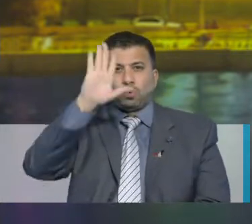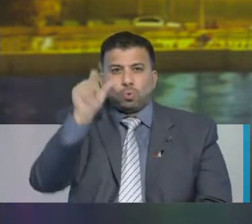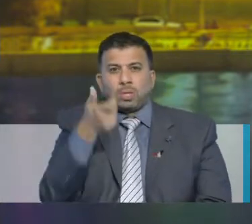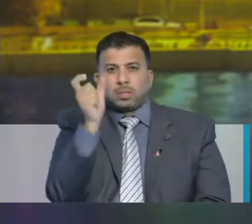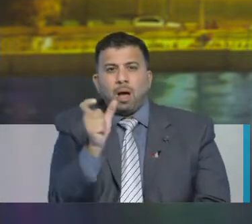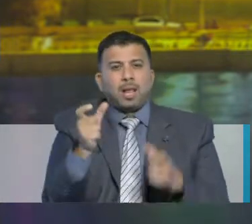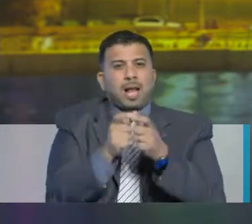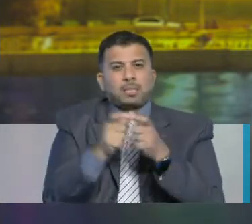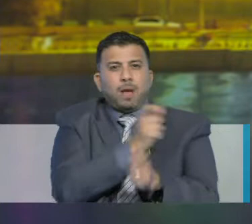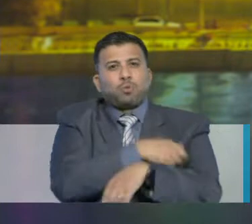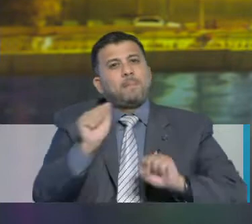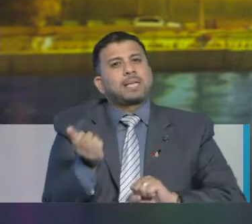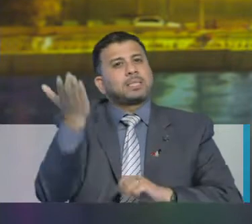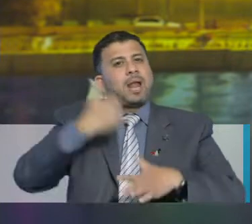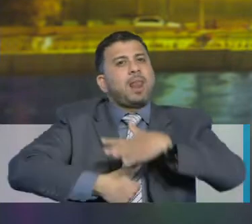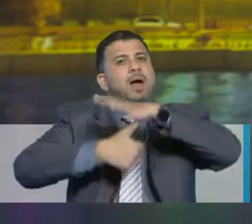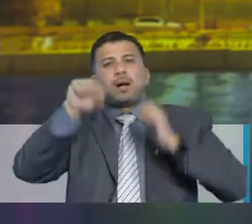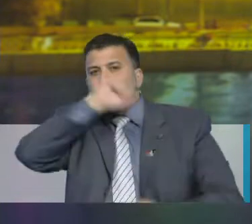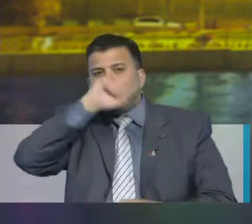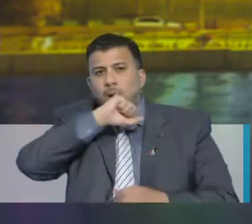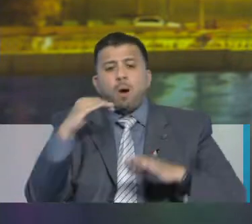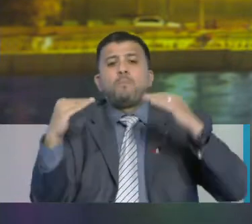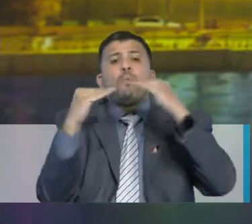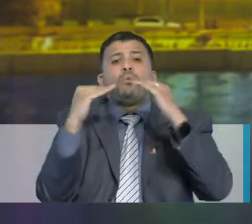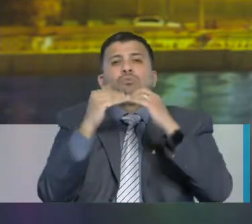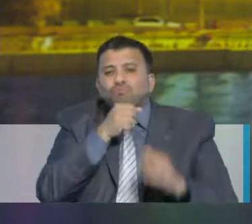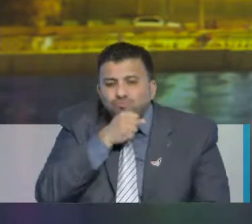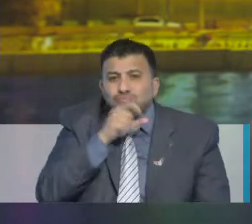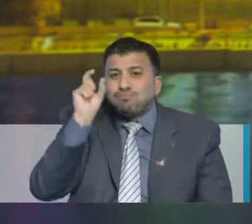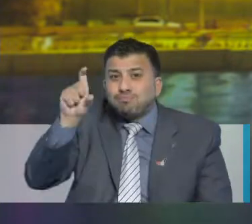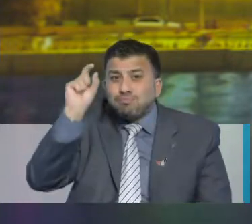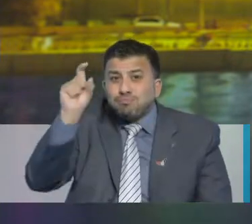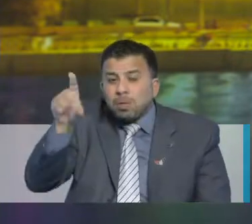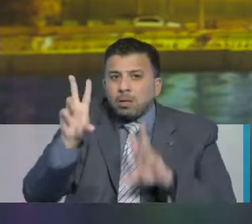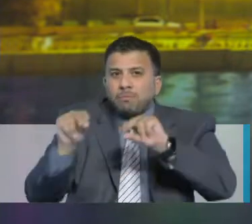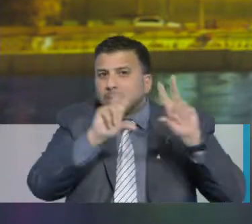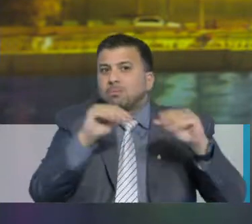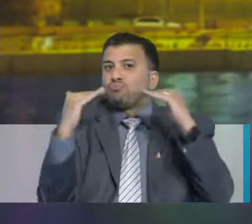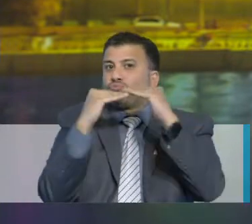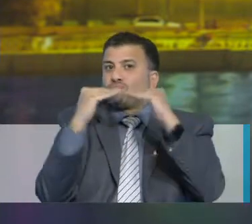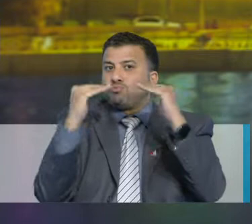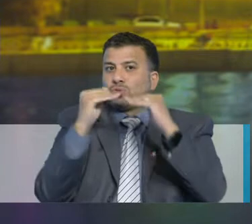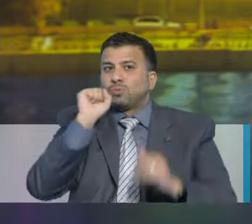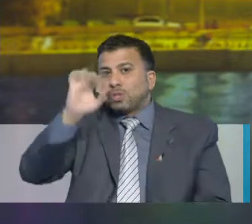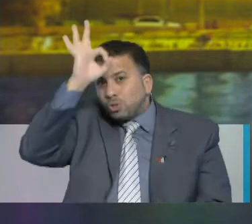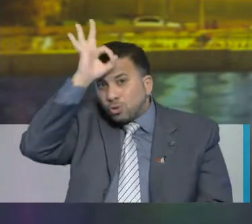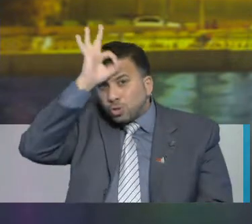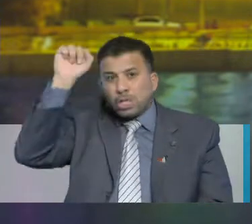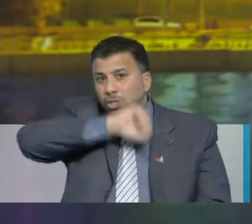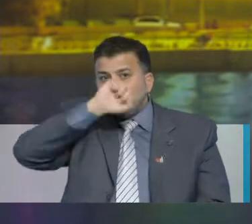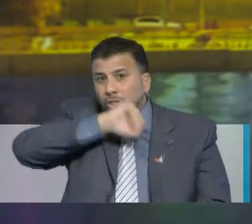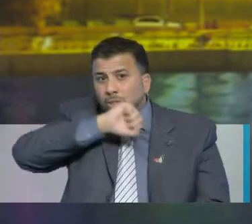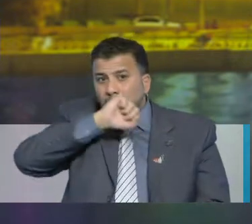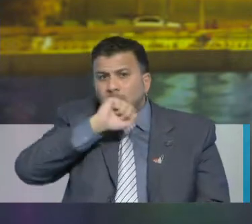بن محمد القاسمي عضو المجلس الأعلى حاكم الشارقة بمساواة المتقاعدين من منتسبي شرطة الشارقة